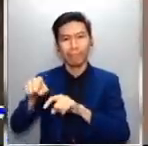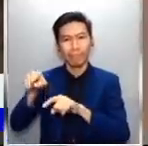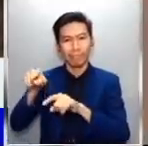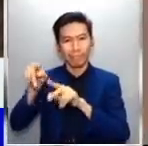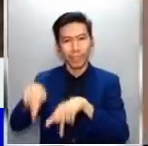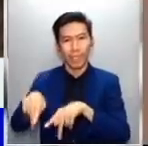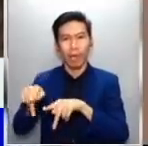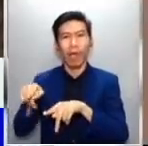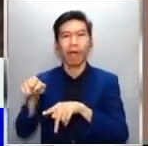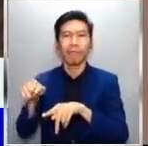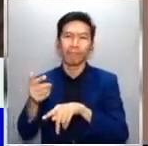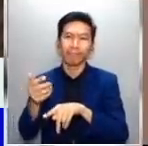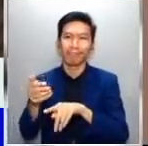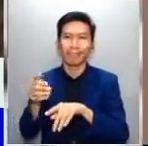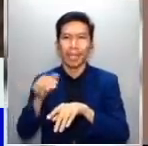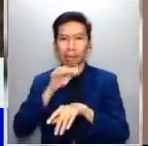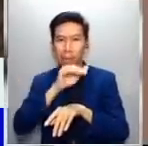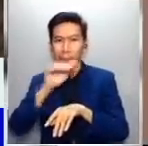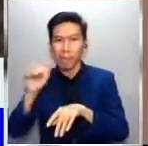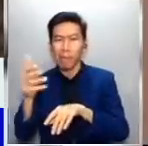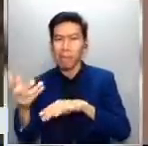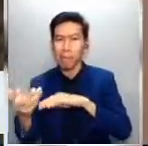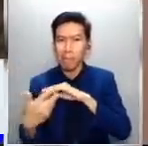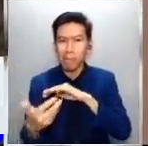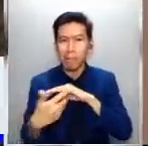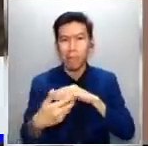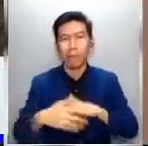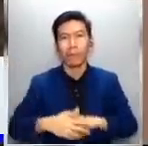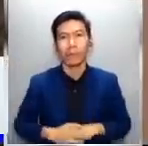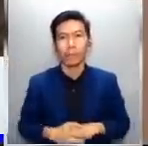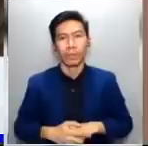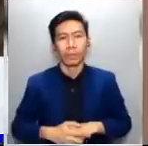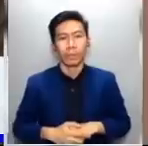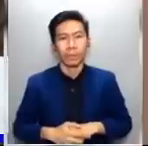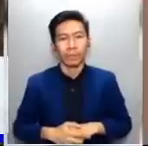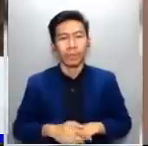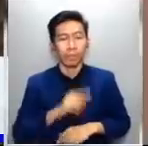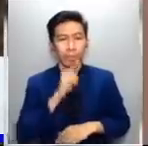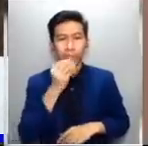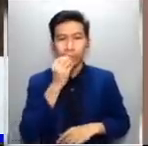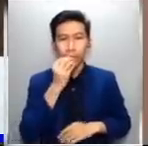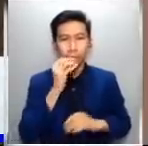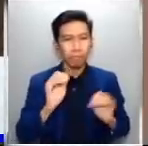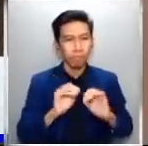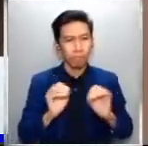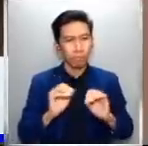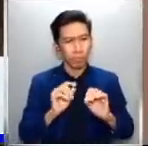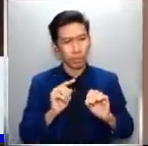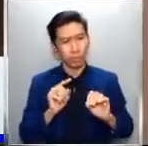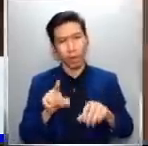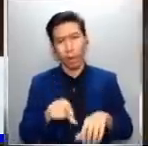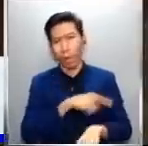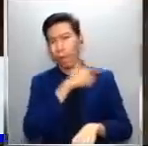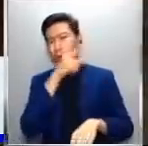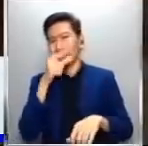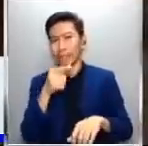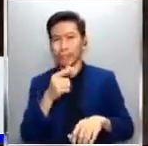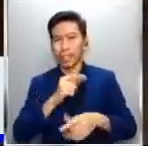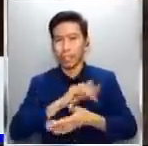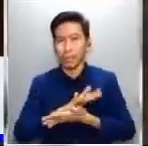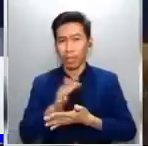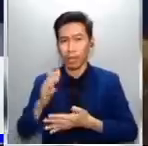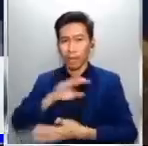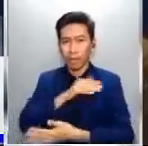eh. Wala kami makain. Tagal-tagal na yung pandemic, ma'am. Wala na makain. Anak ko, wala pang biligatas yung baby